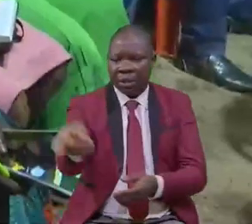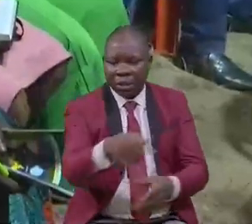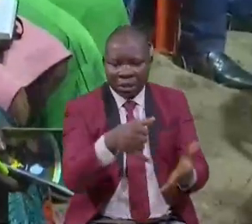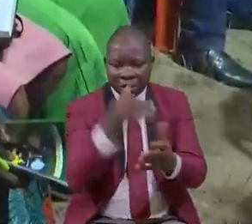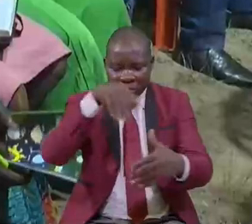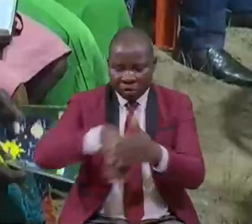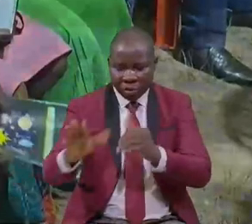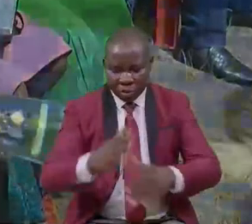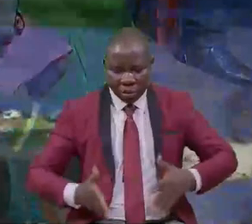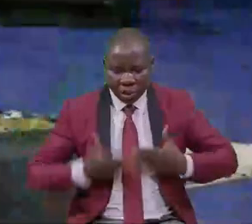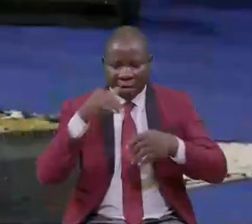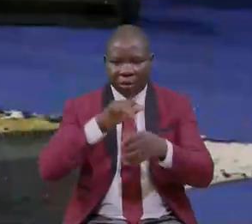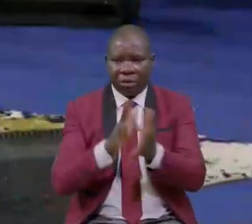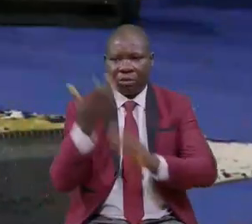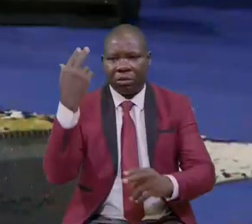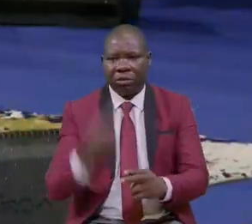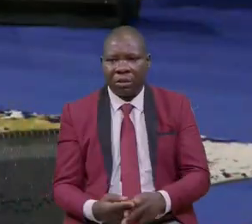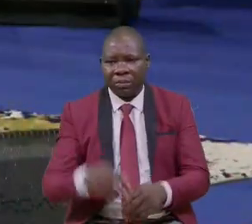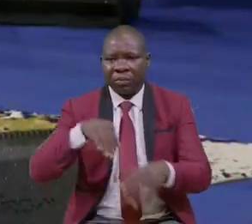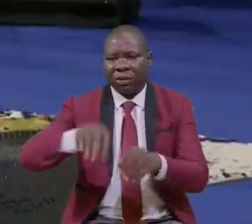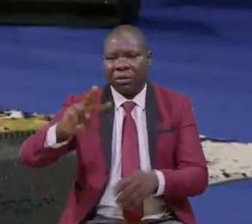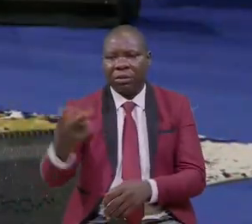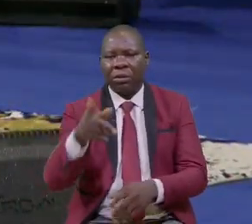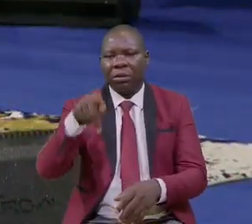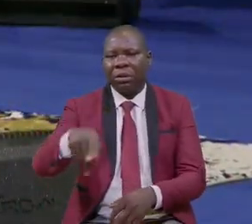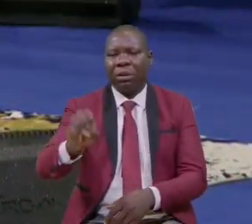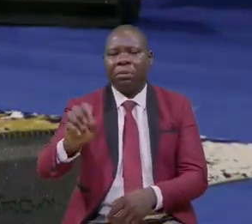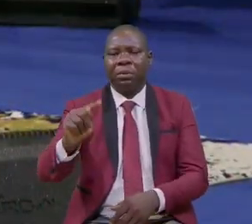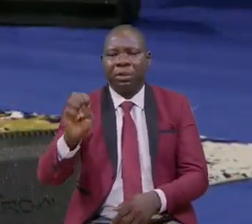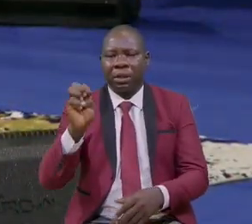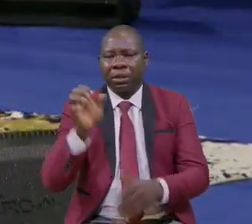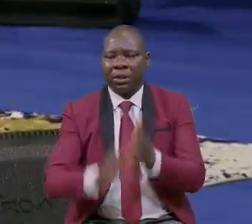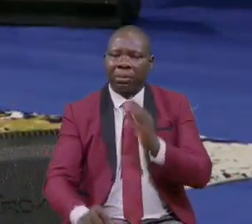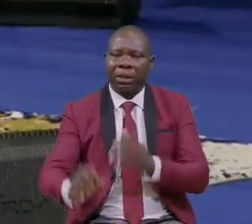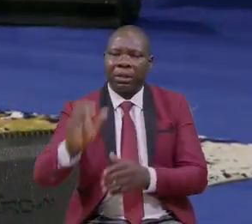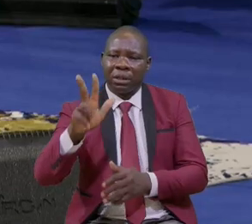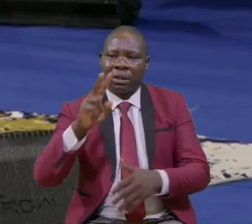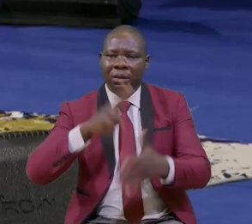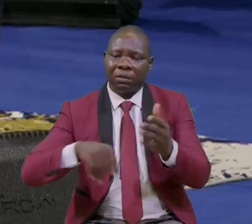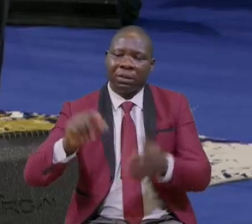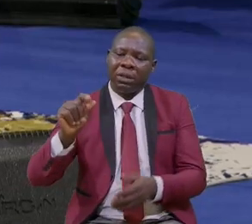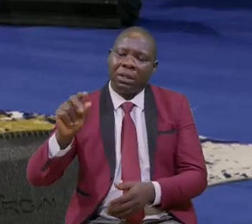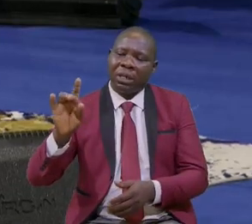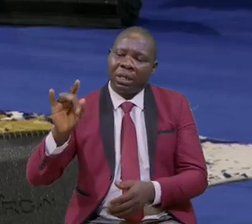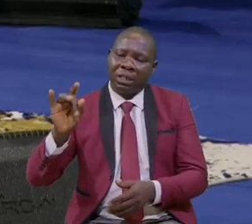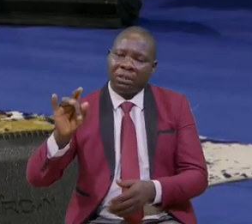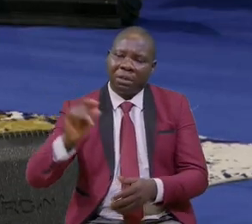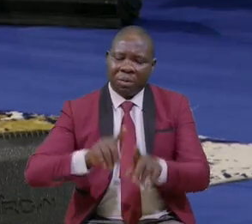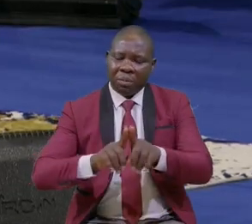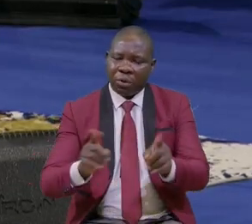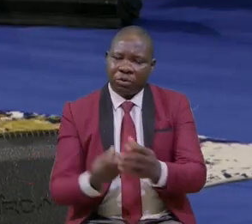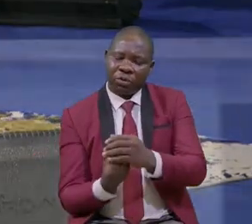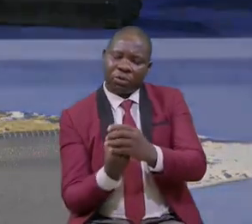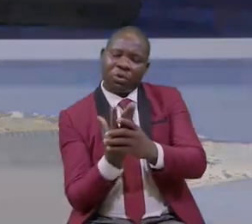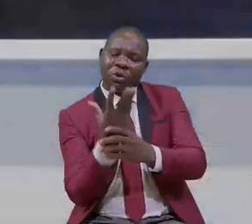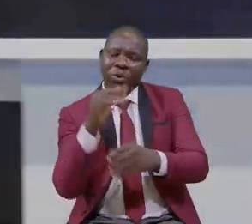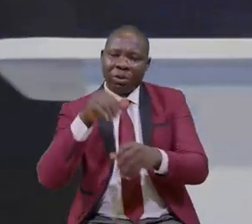en 2e pierre au chapitre 3 verset 18 2 pierre 3 croissé dans la grâce vous voyez cela il y a des gens qui